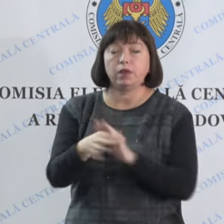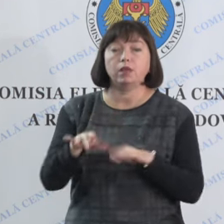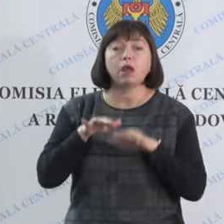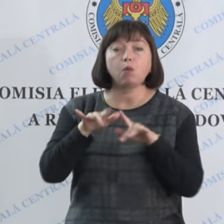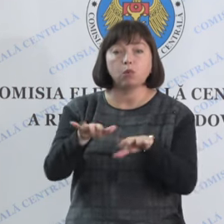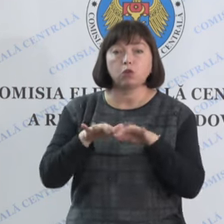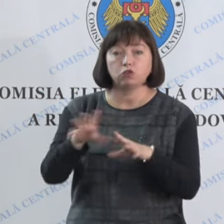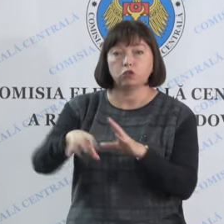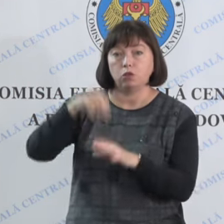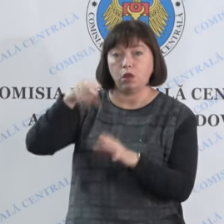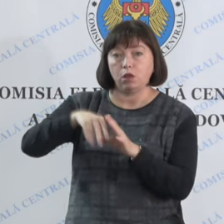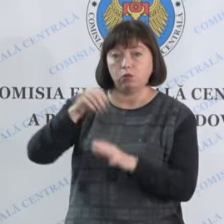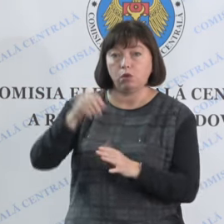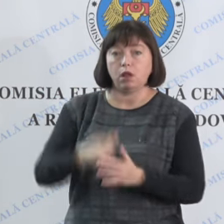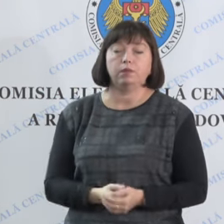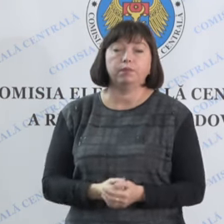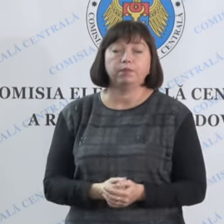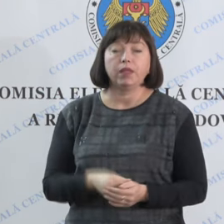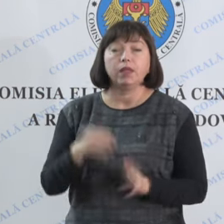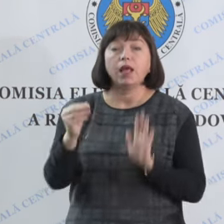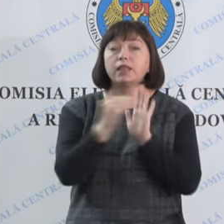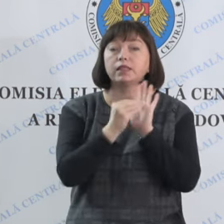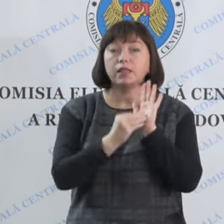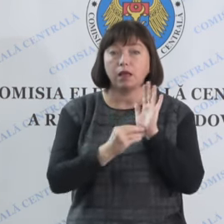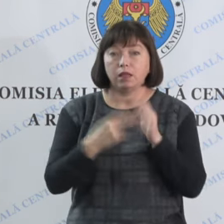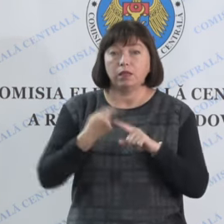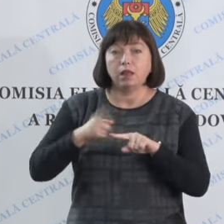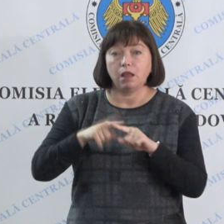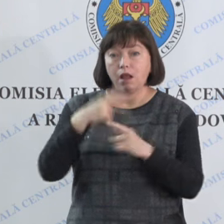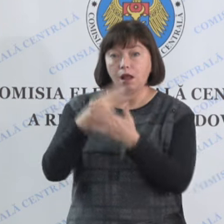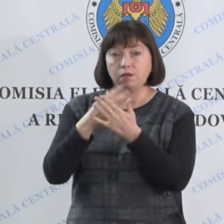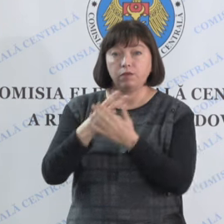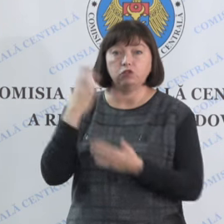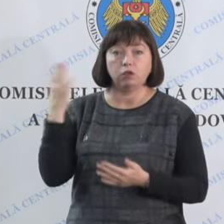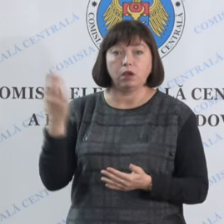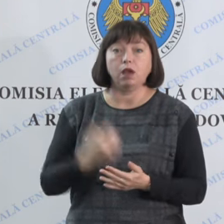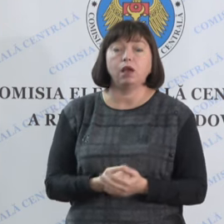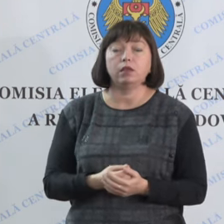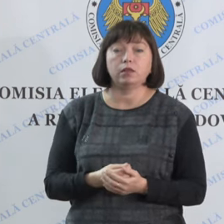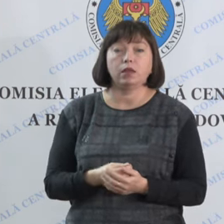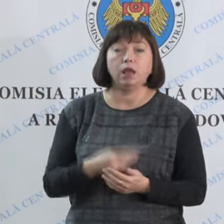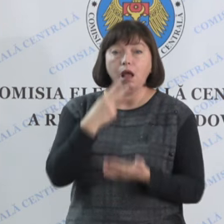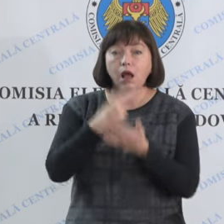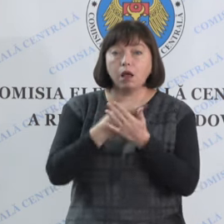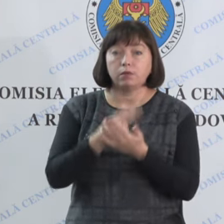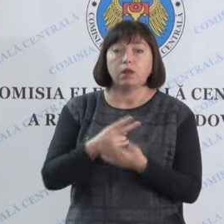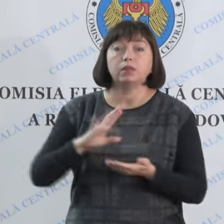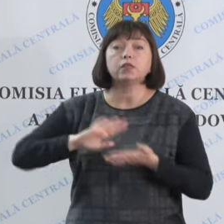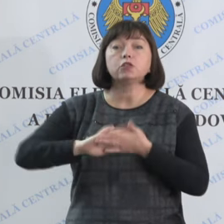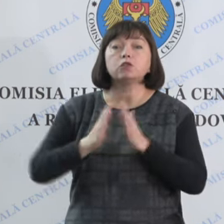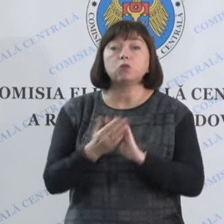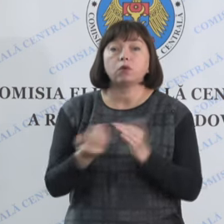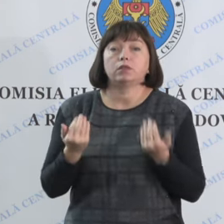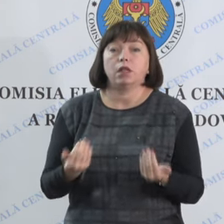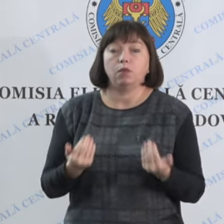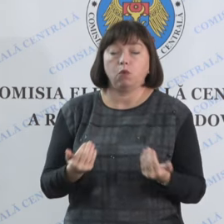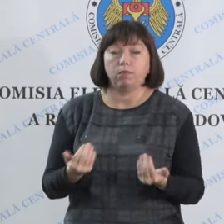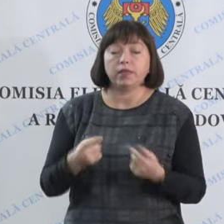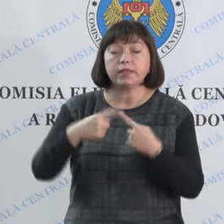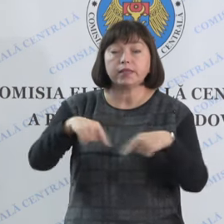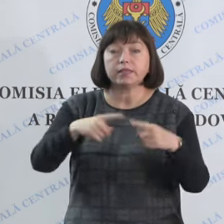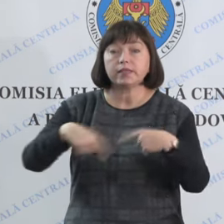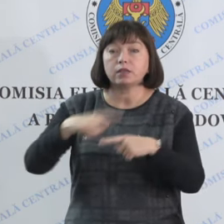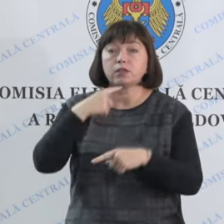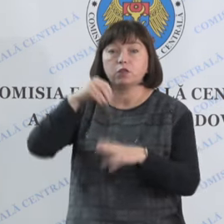procesului electoral. Datele afișate reprezintă situația de moment din secțiile